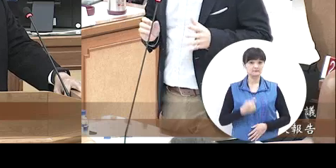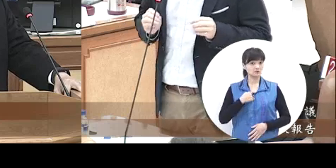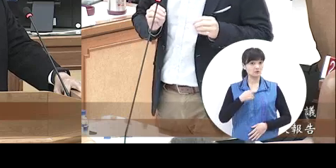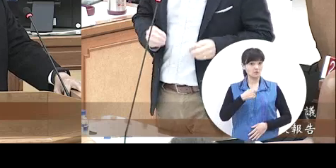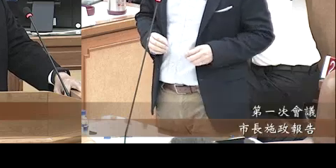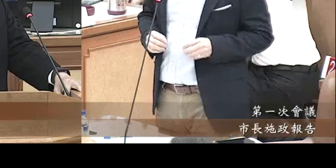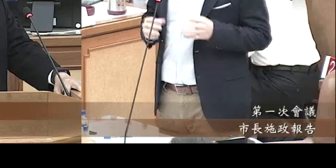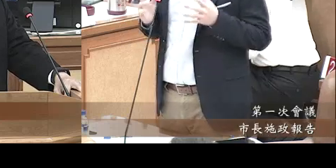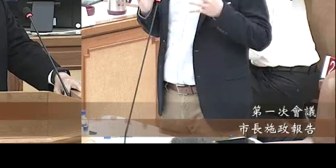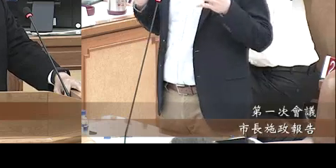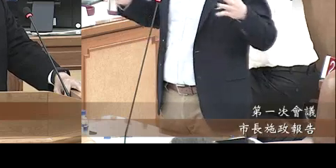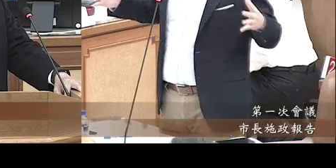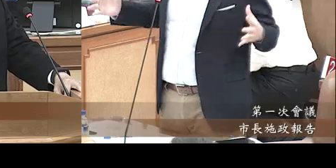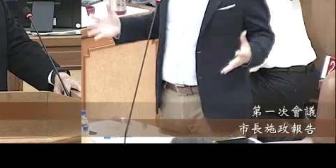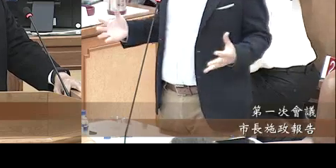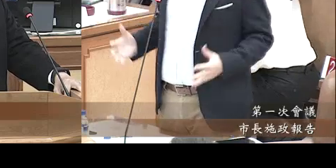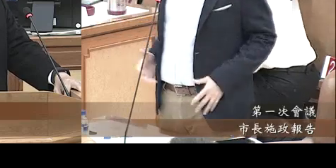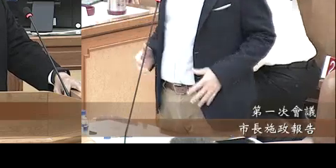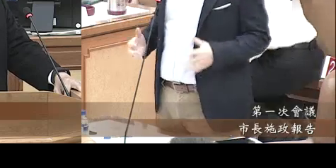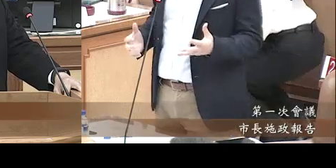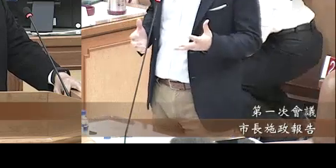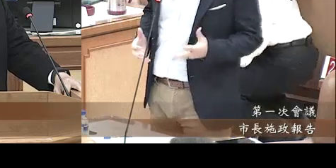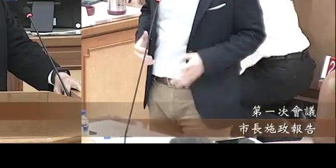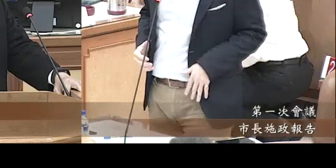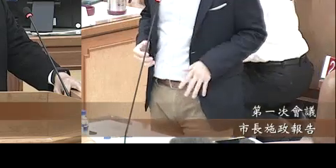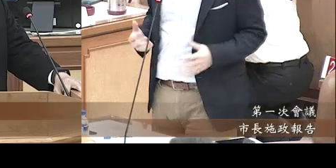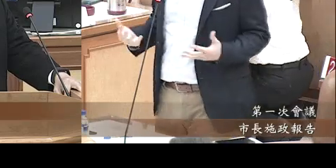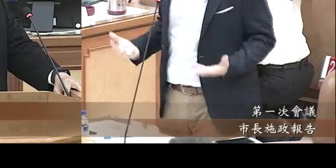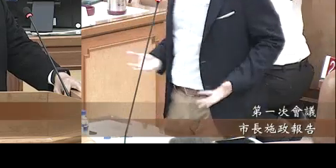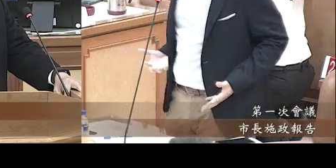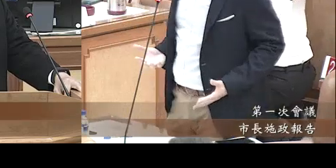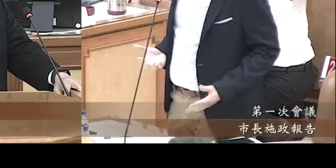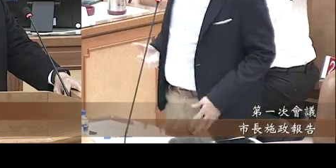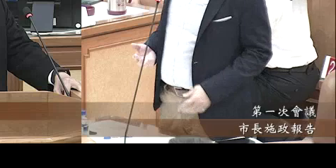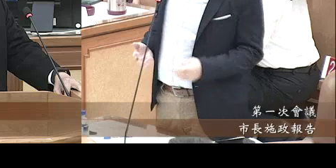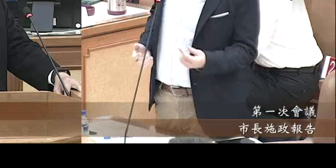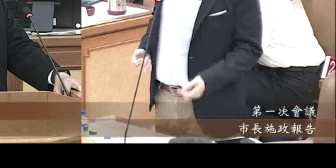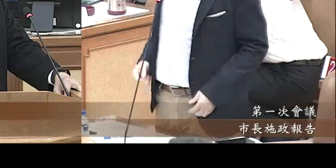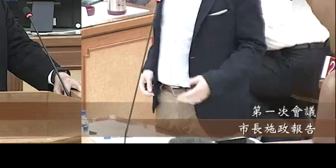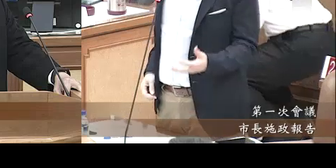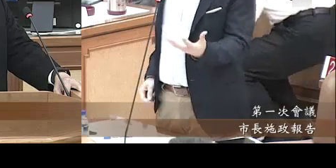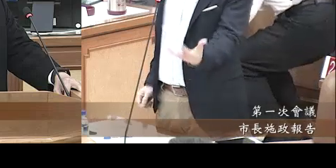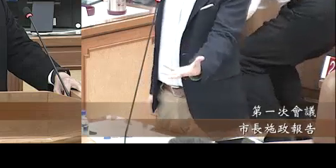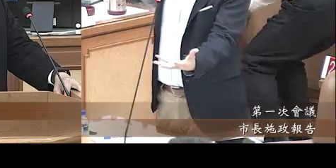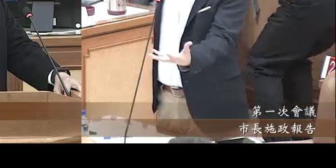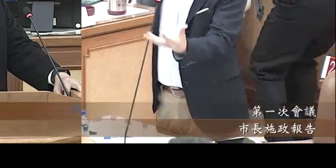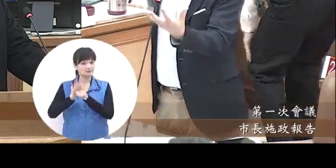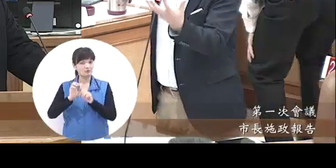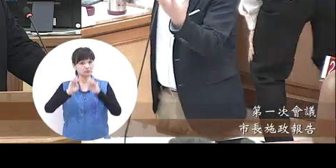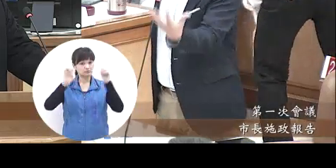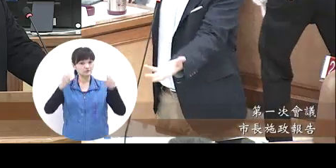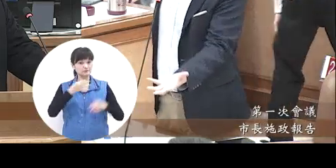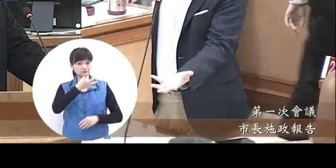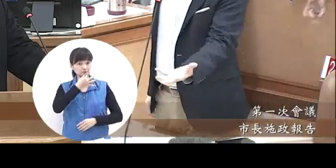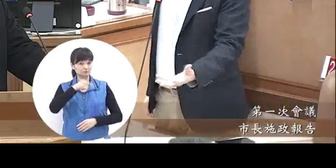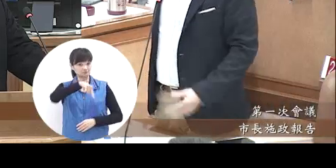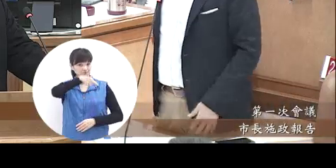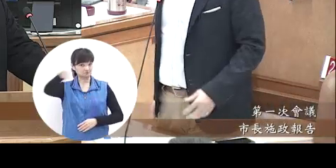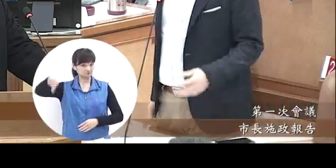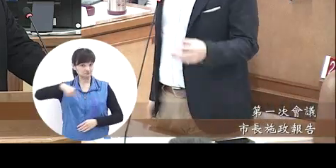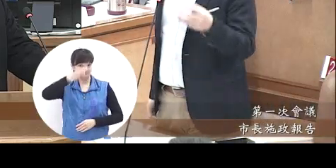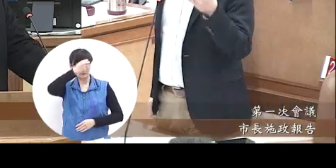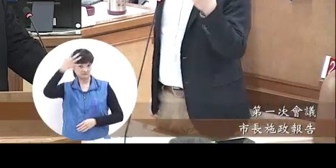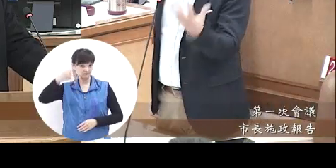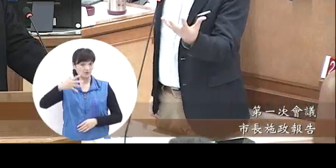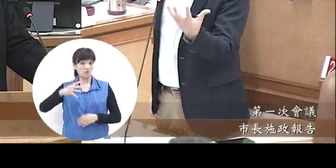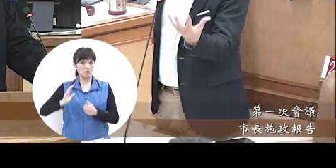你才要成立青年的组织，青年局为青年发声，免不了这些青年会不会成为你的网军，会